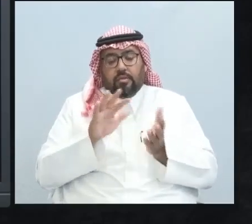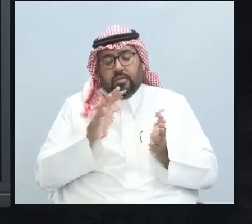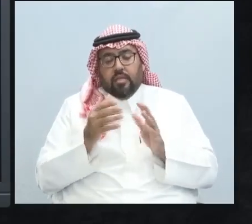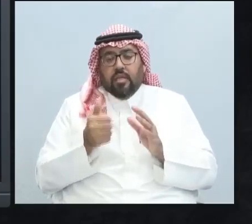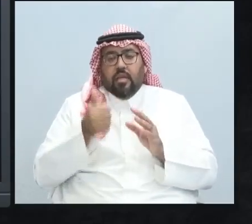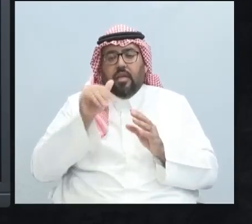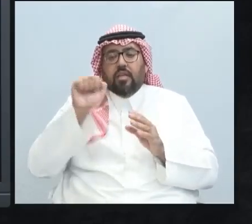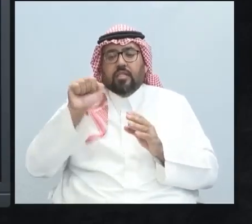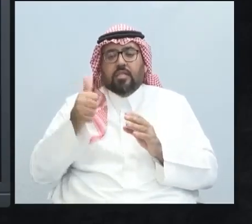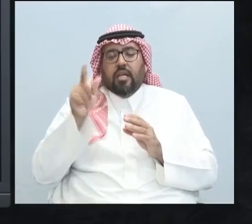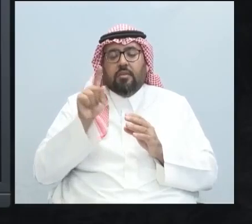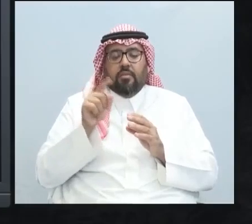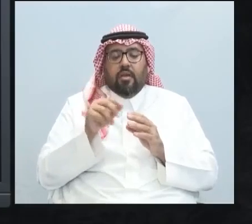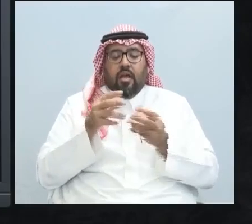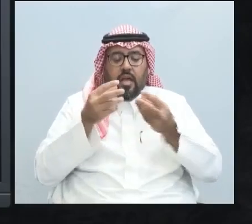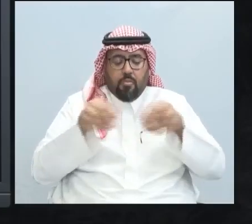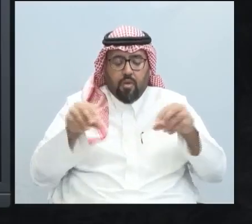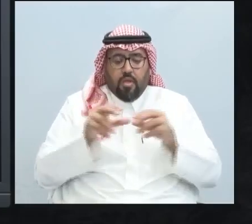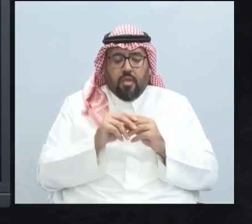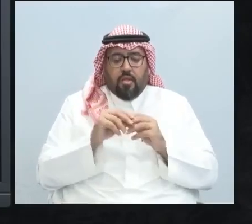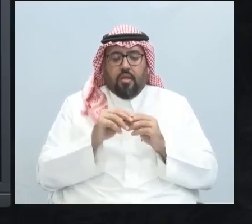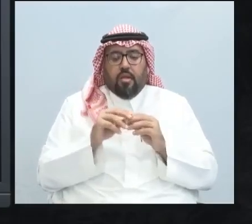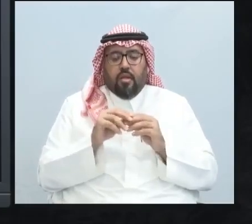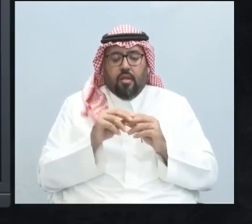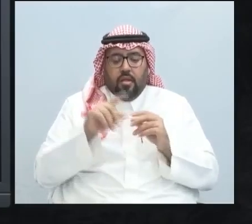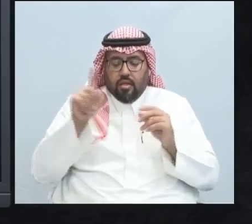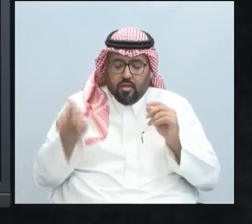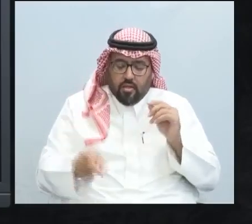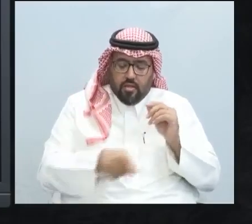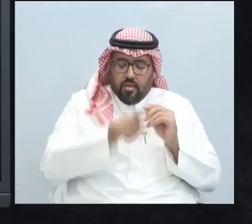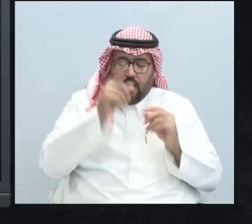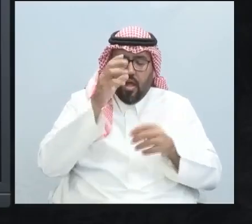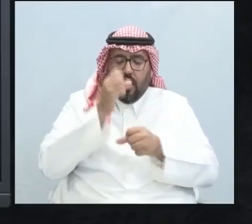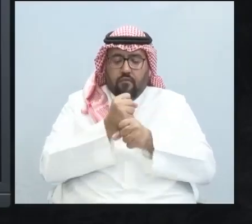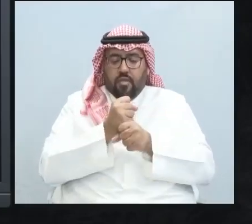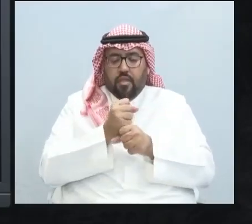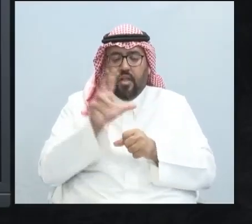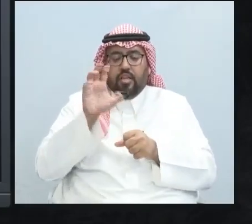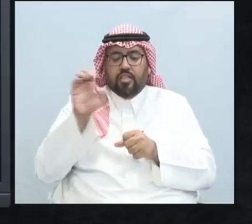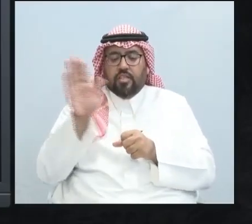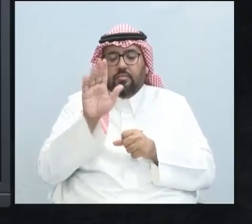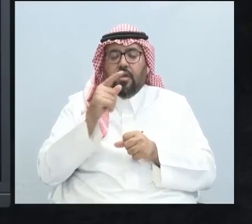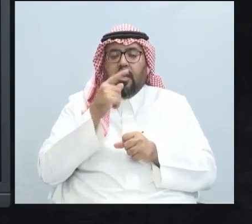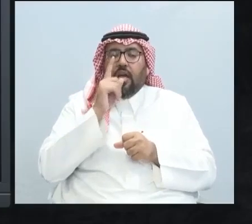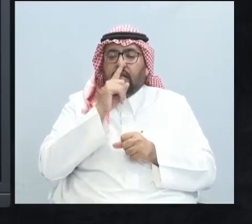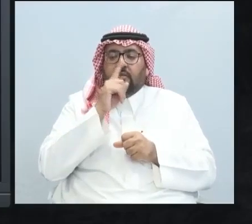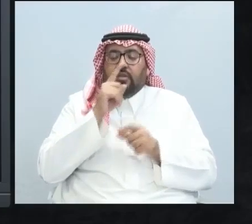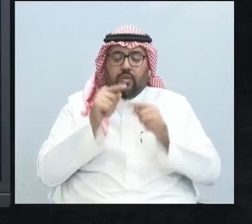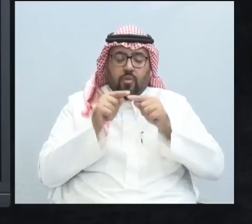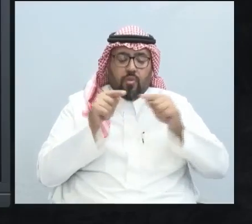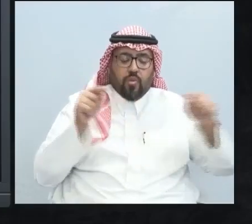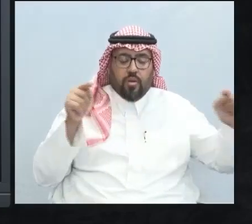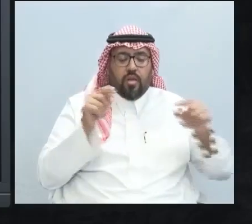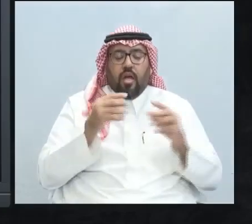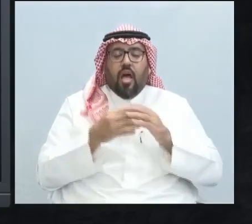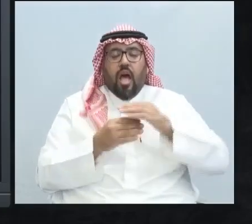اخصاب هذه البويضه سوف يستمر انتاج هذا البروجسترون ليحافظ على هذا الجسم الاصفر طول فتره